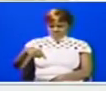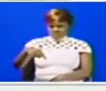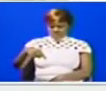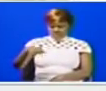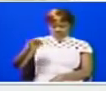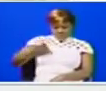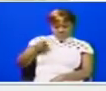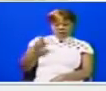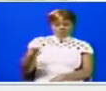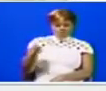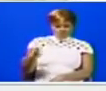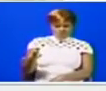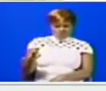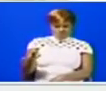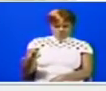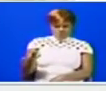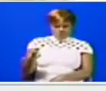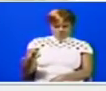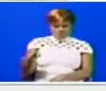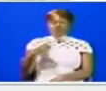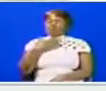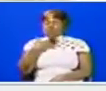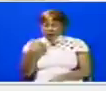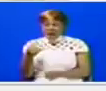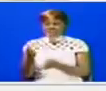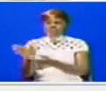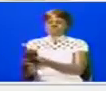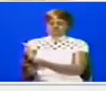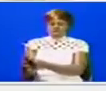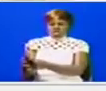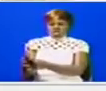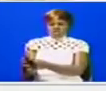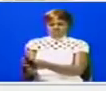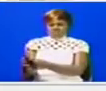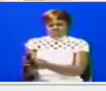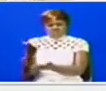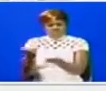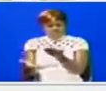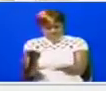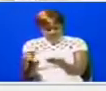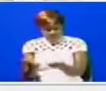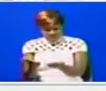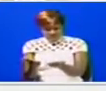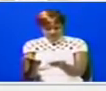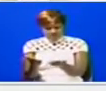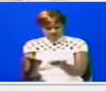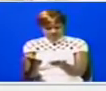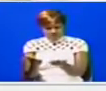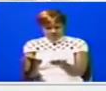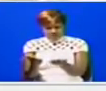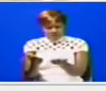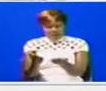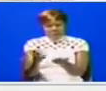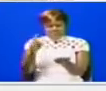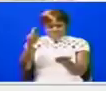itatubidi yeye, kama yeye anakula, alikuwa anataka samaki, za zingine akuwa na